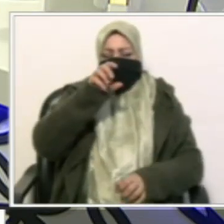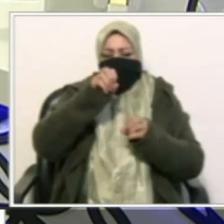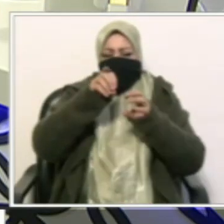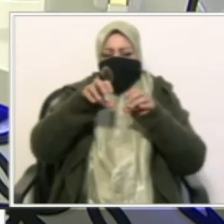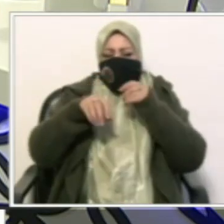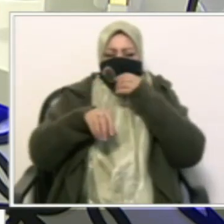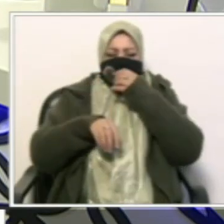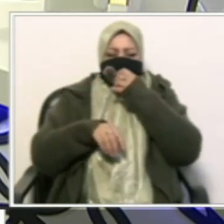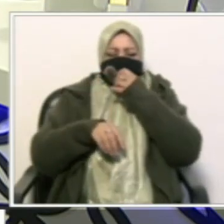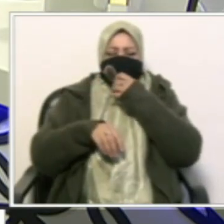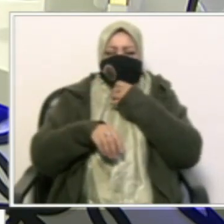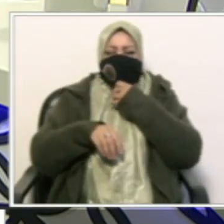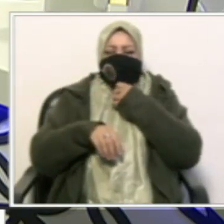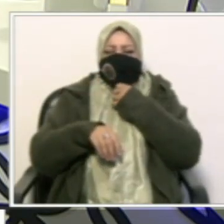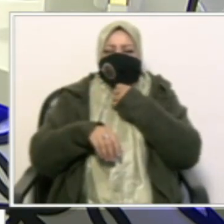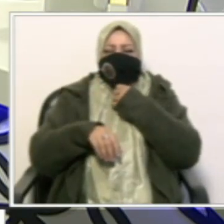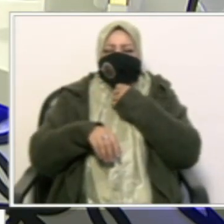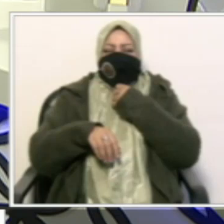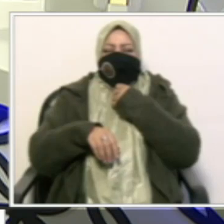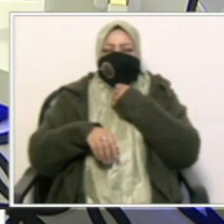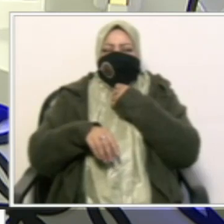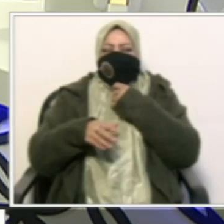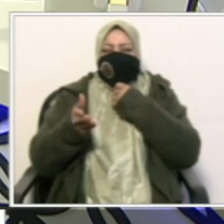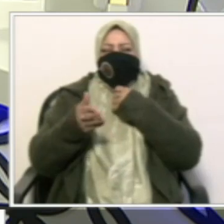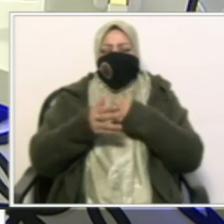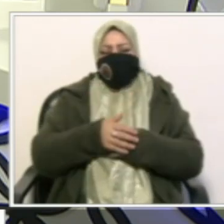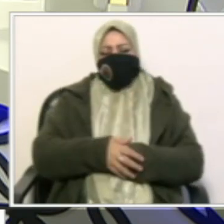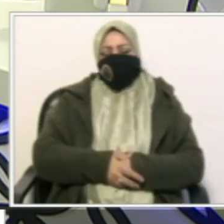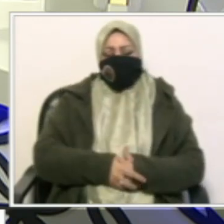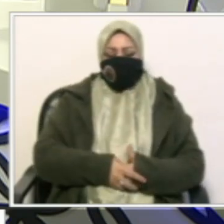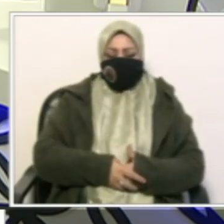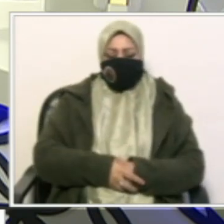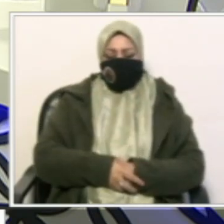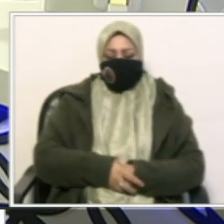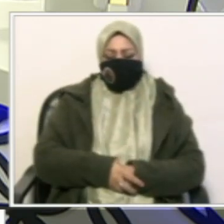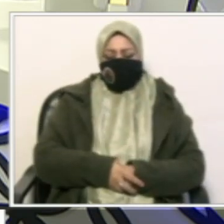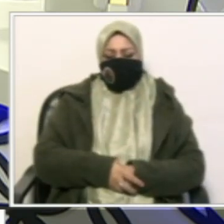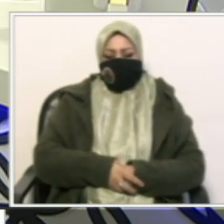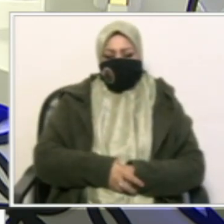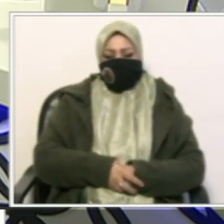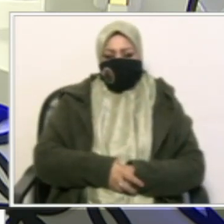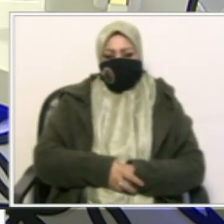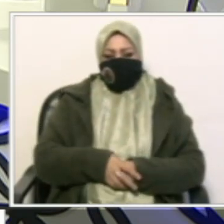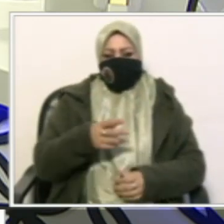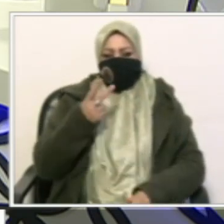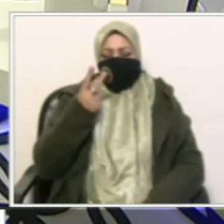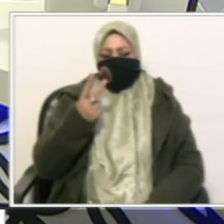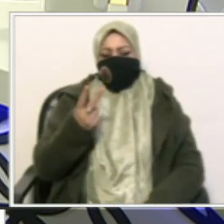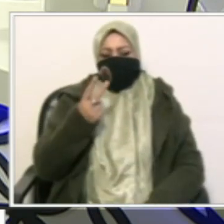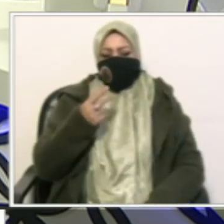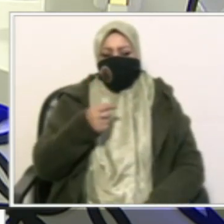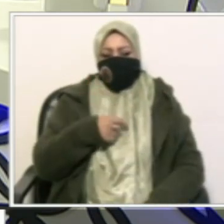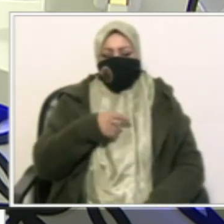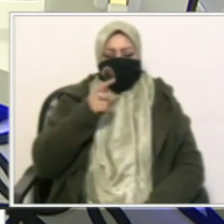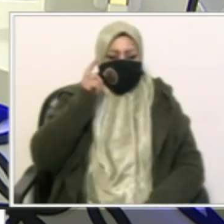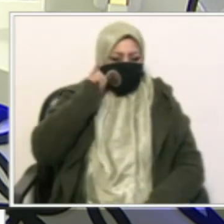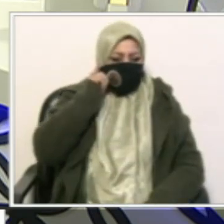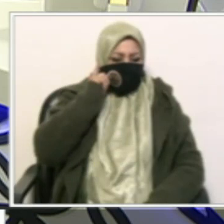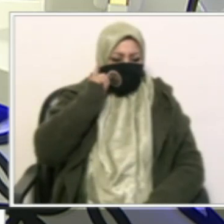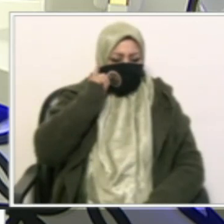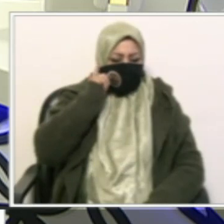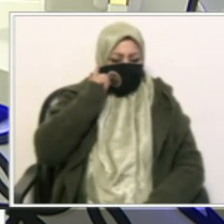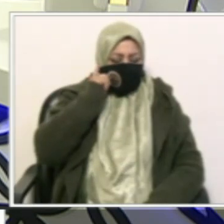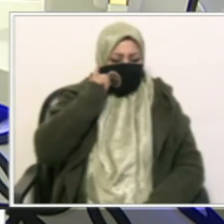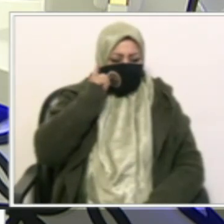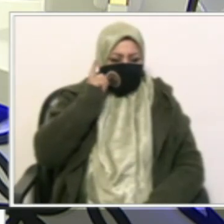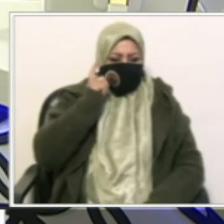بالله نبي نسال سؤالين للافتتاح في الصلاه صلينا عنده عده